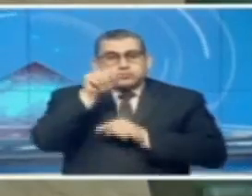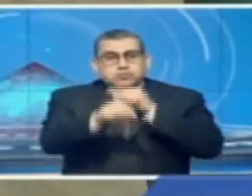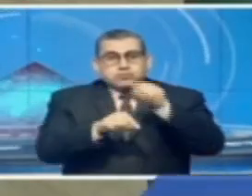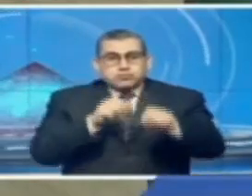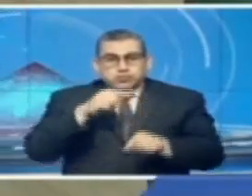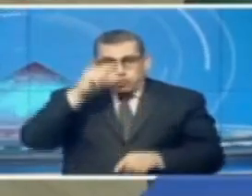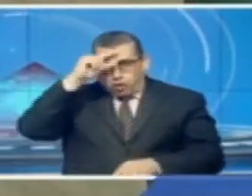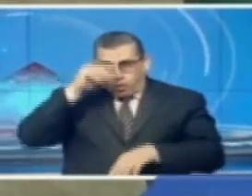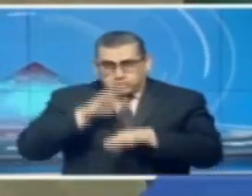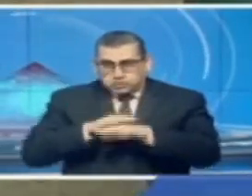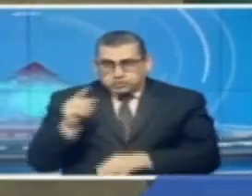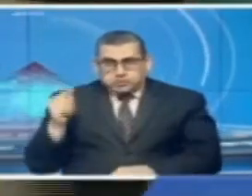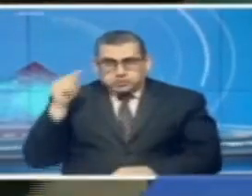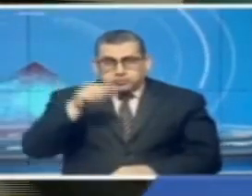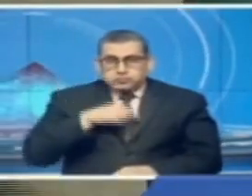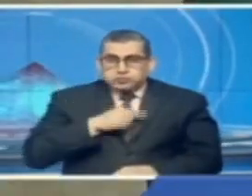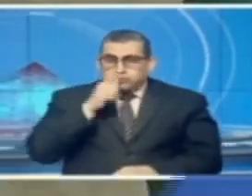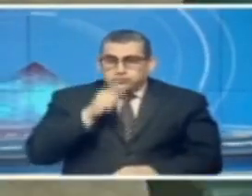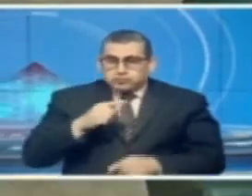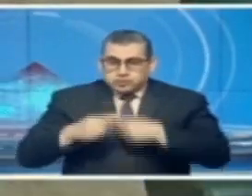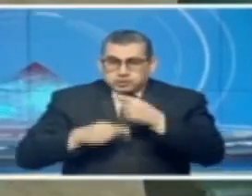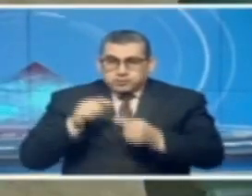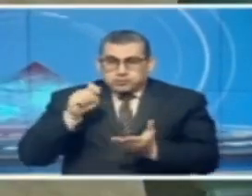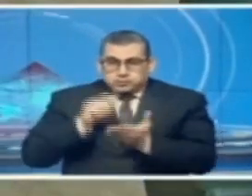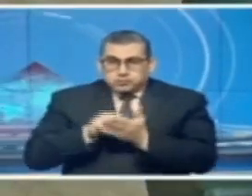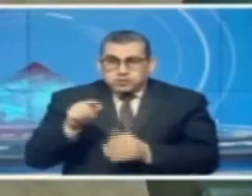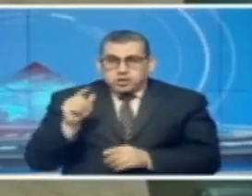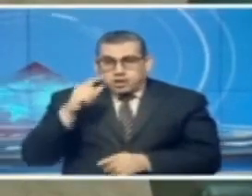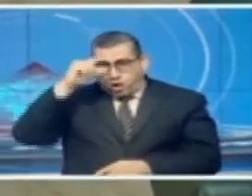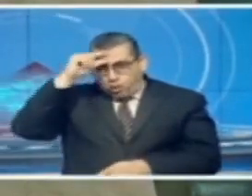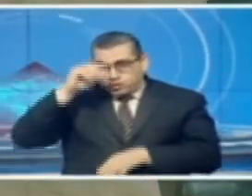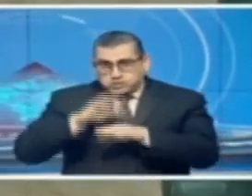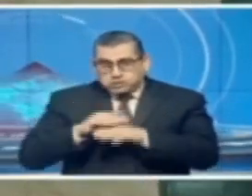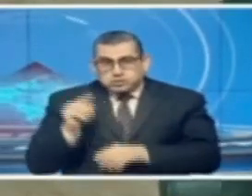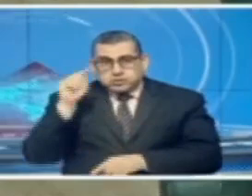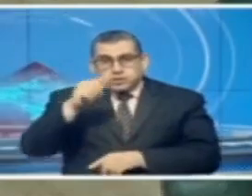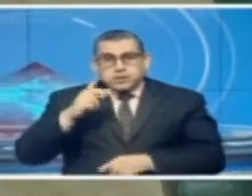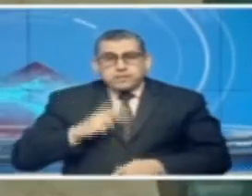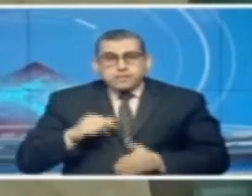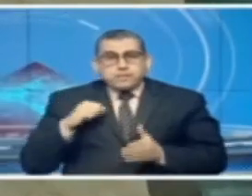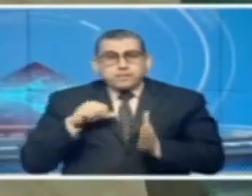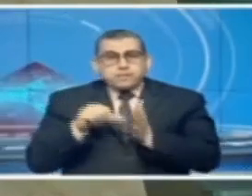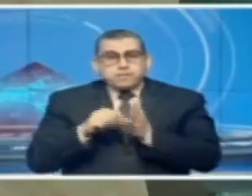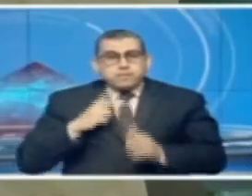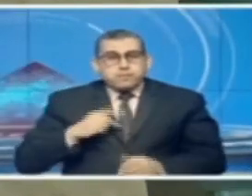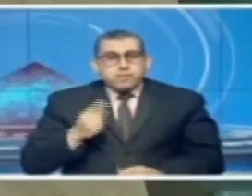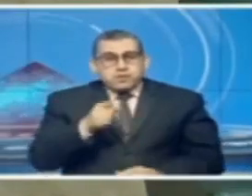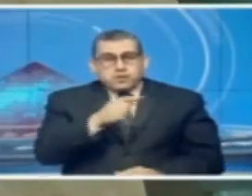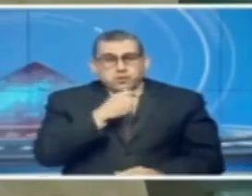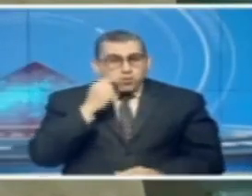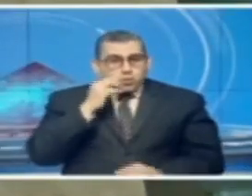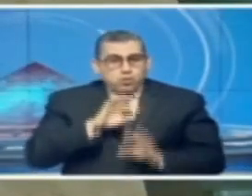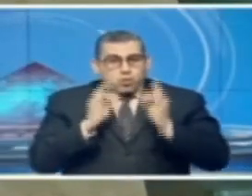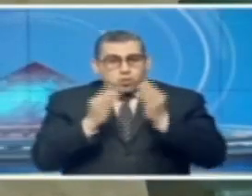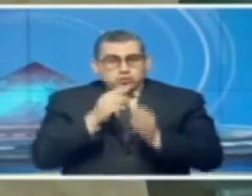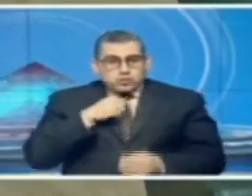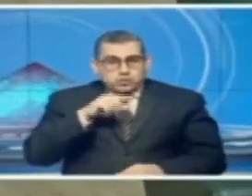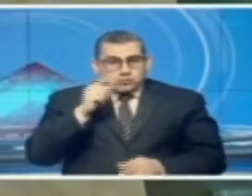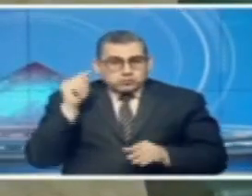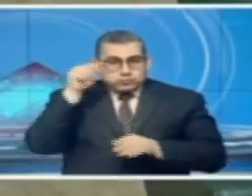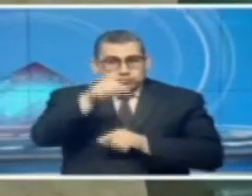الحوثي، مؤكدين على أن استمرار استهداف هذه الميليشيا للمدنيين والمناطق المدنية وأصرارهم على انتهاك قواعد